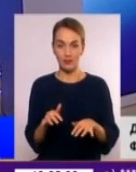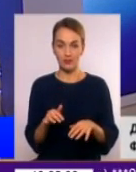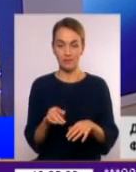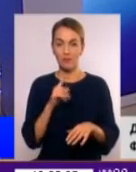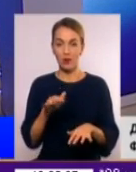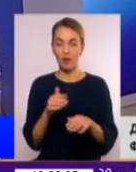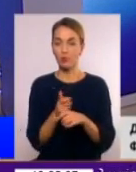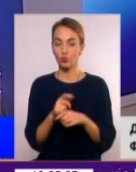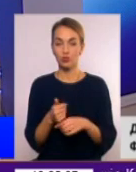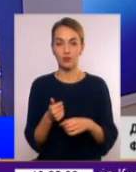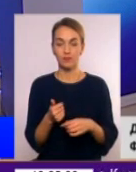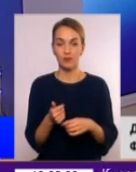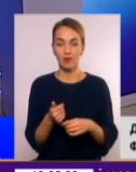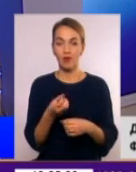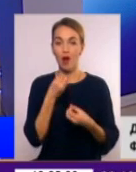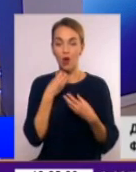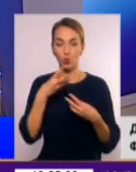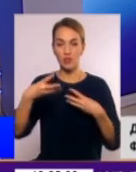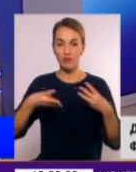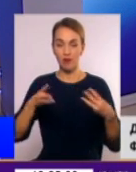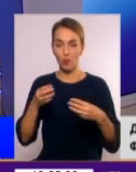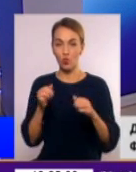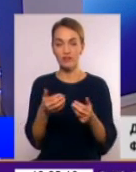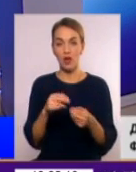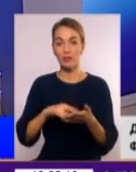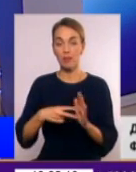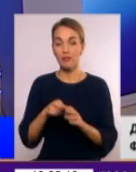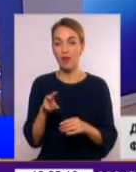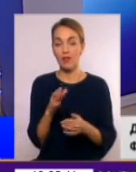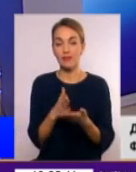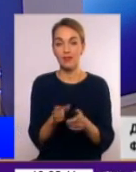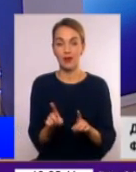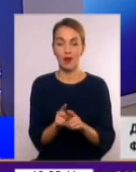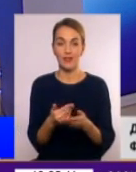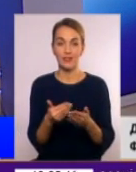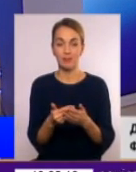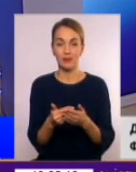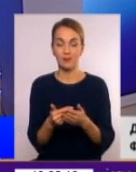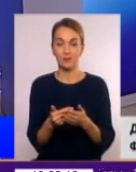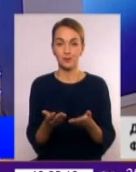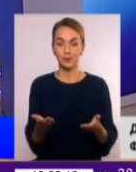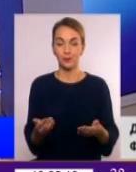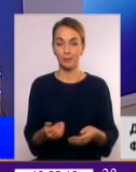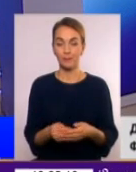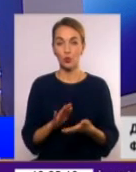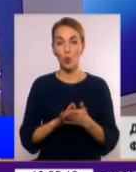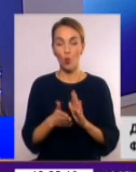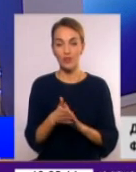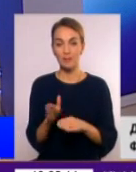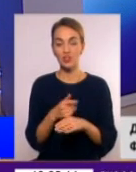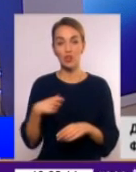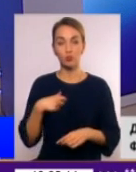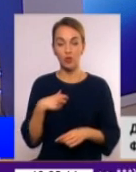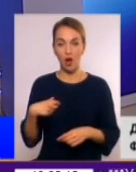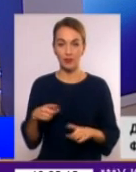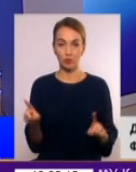В парламенті дуже гарно розставлені камери, вони можуть взяти план, але ну, є така ніби негласна домовленість між депутатами,